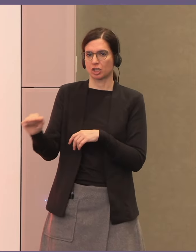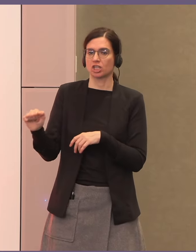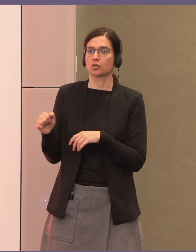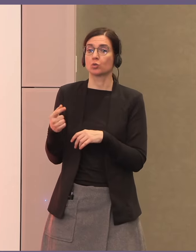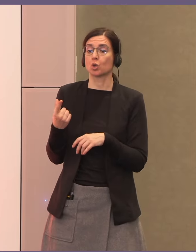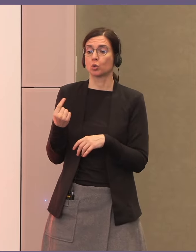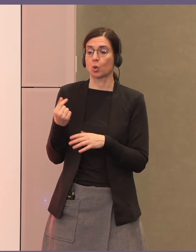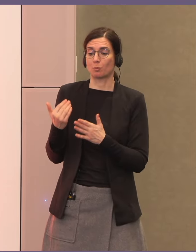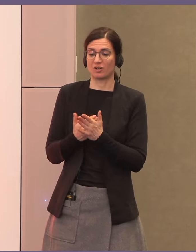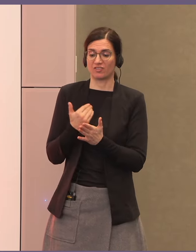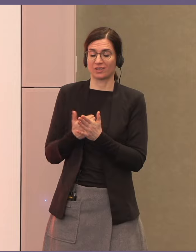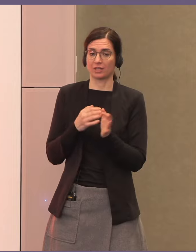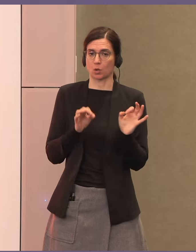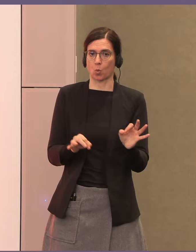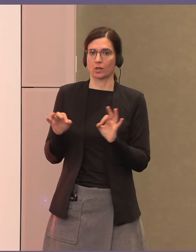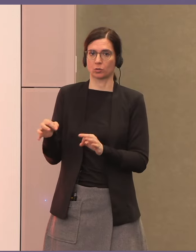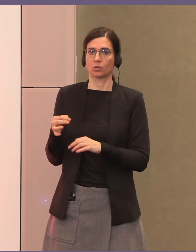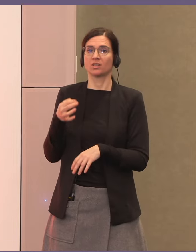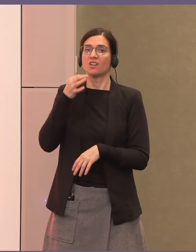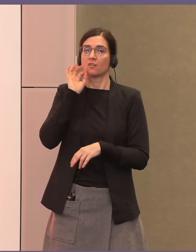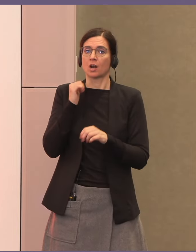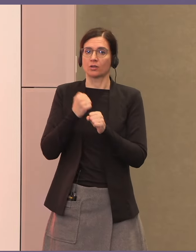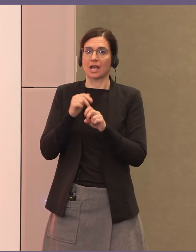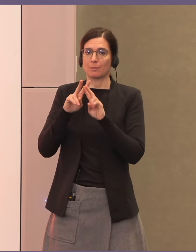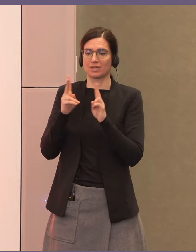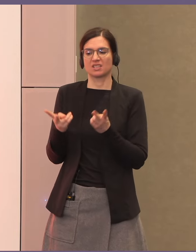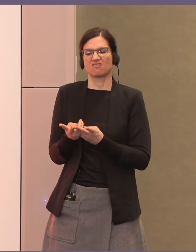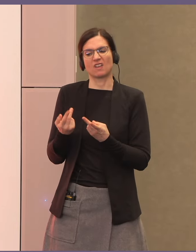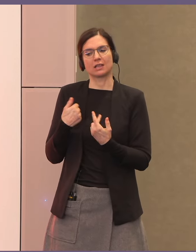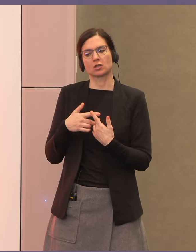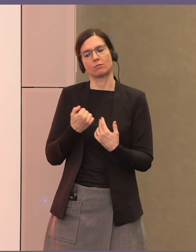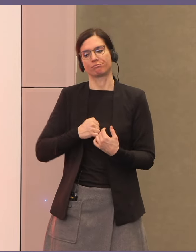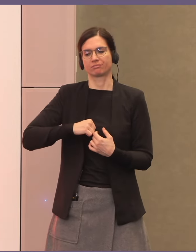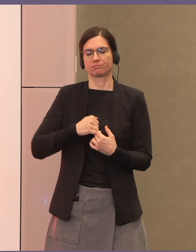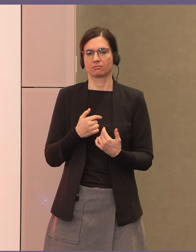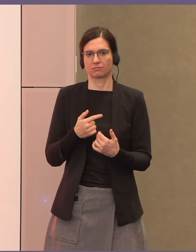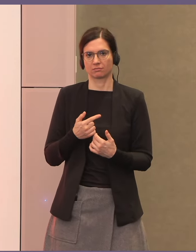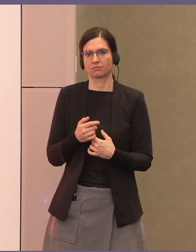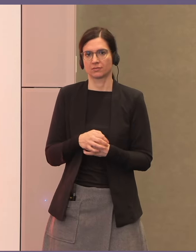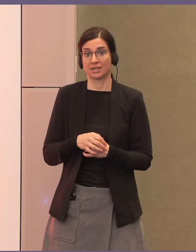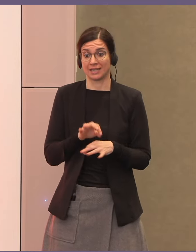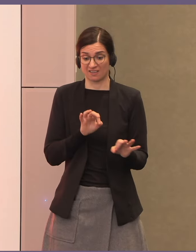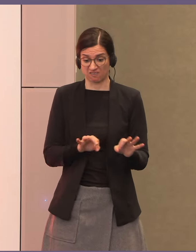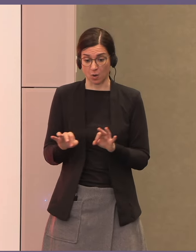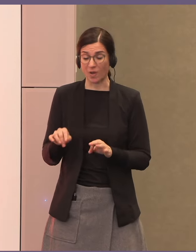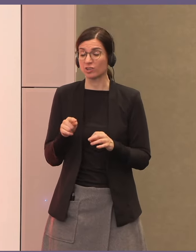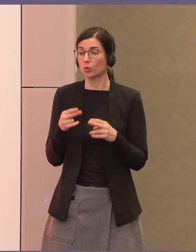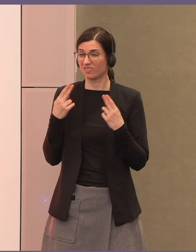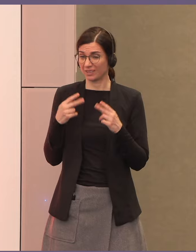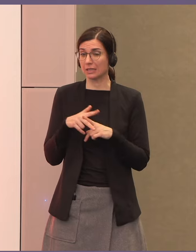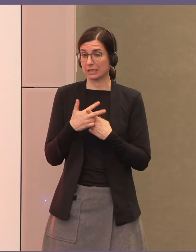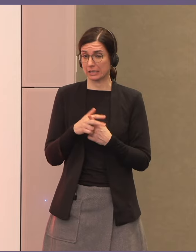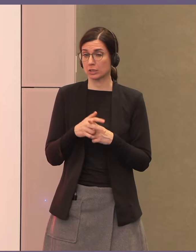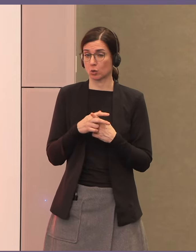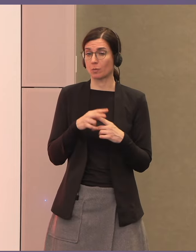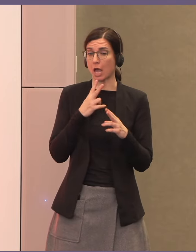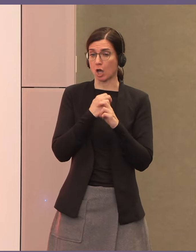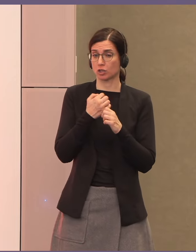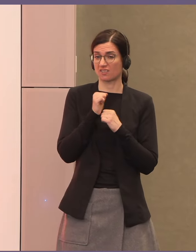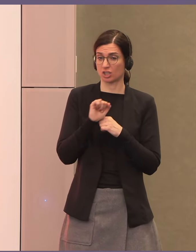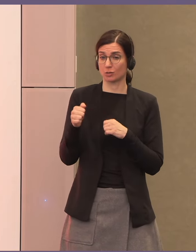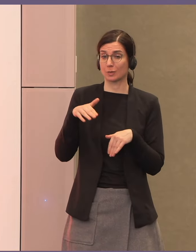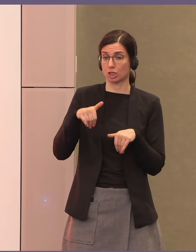Doppelverdienerverordnung Frauen aus der Arbeitswelt verdrängen sollte. Die Verordnung war eines der wichtigsten Instrumente der austrofaschistischen